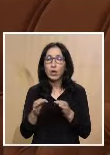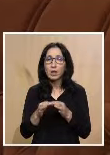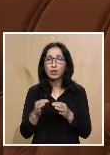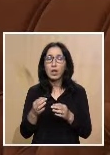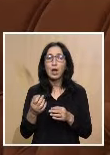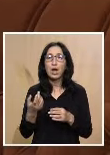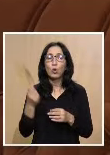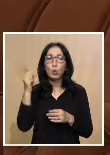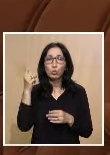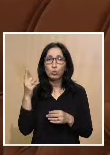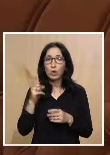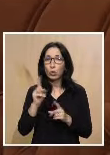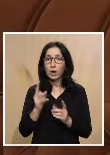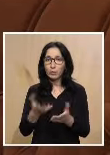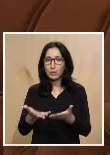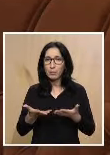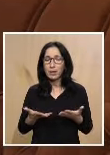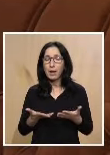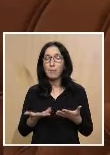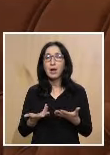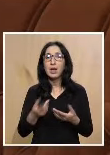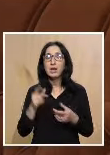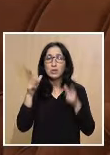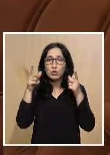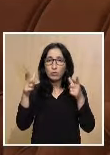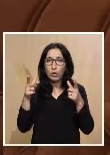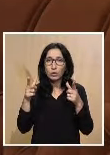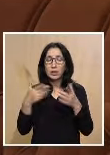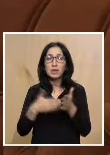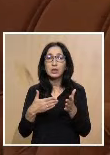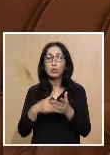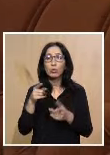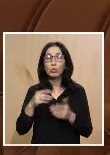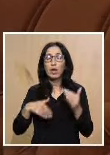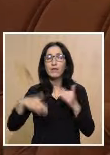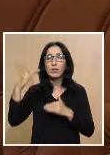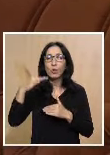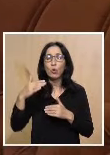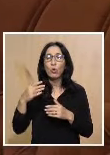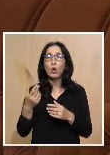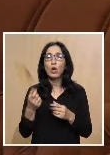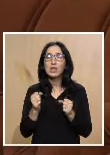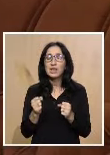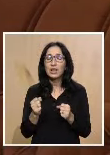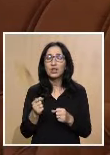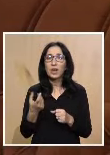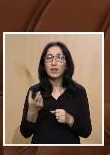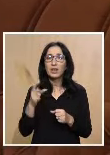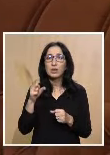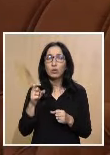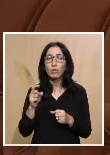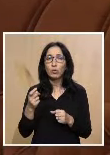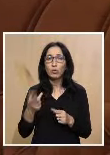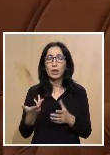белтъчна култура, която се приема с охота от животните, защото тя е с високо съдържание на суров протеин,